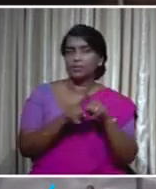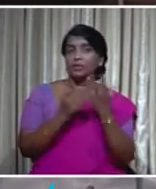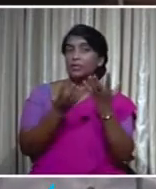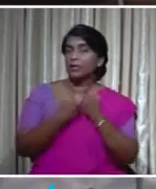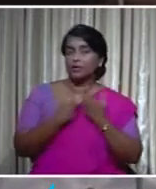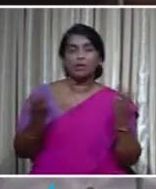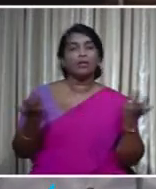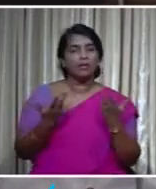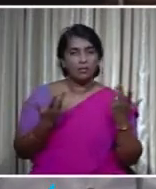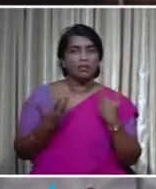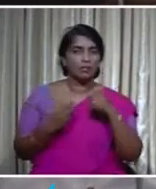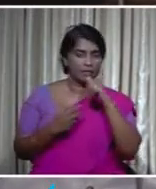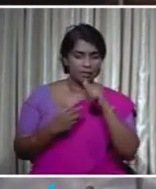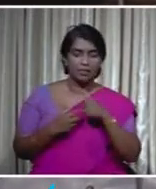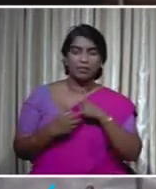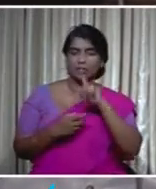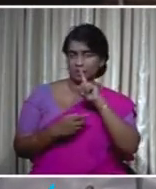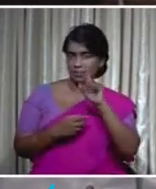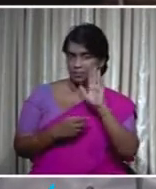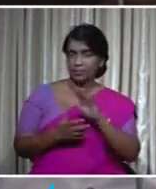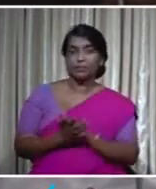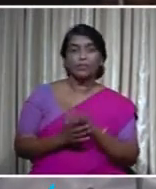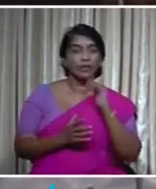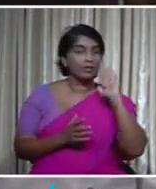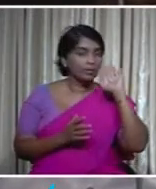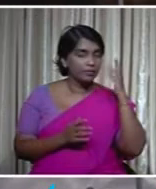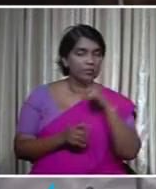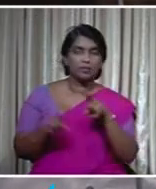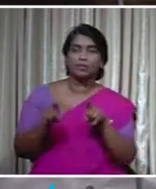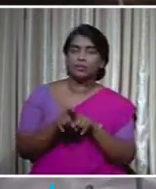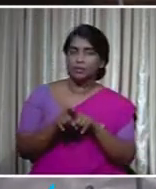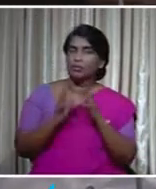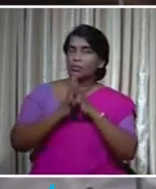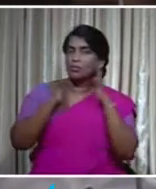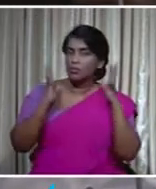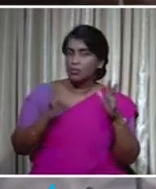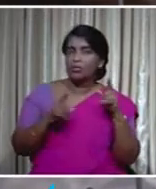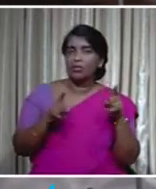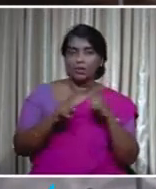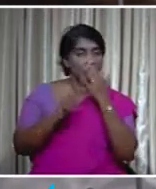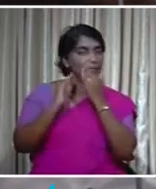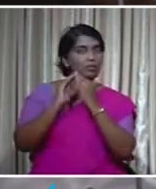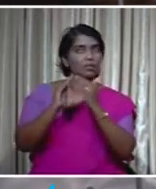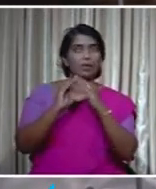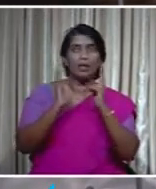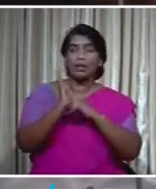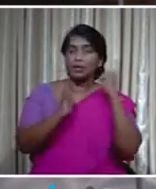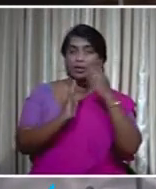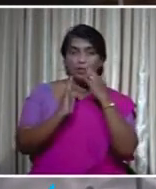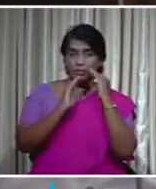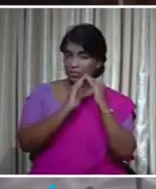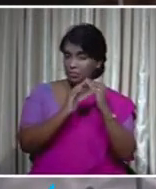இடத்துல மிக முக்கியமாக சொல்ல விரும்புகிறேன். குறிப்பாக பல்வேறுபட்ட பாடசாலைகள் தேசிய பாடசாலைகள்